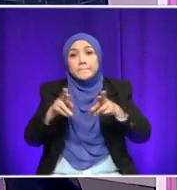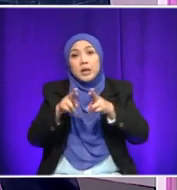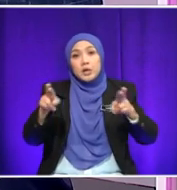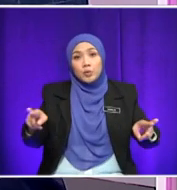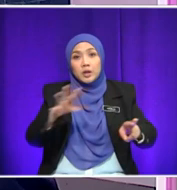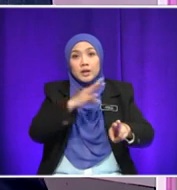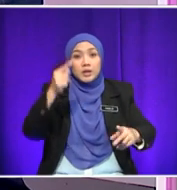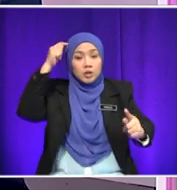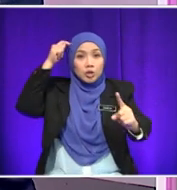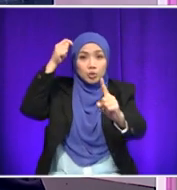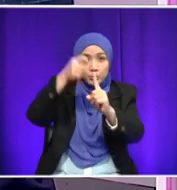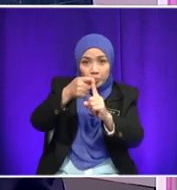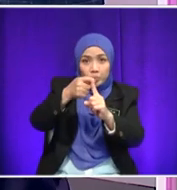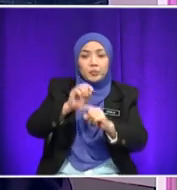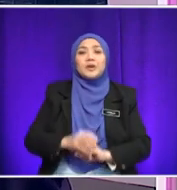tumpuan